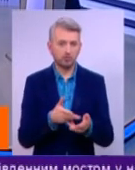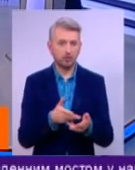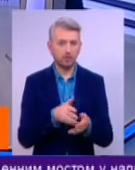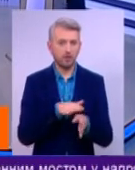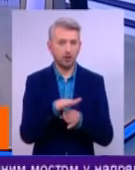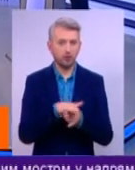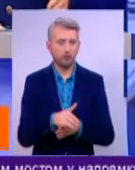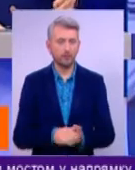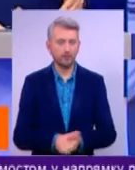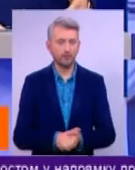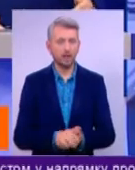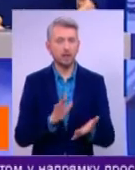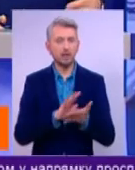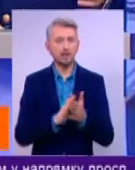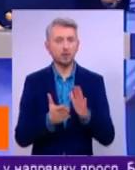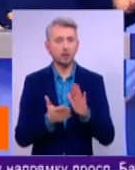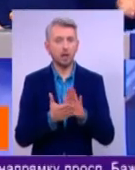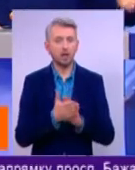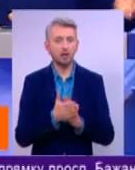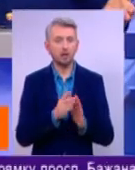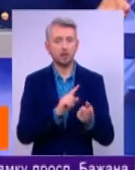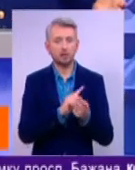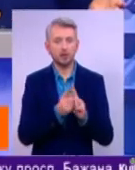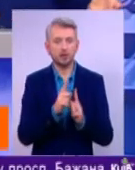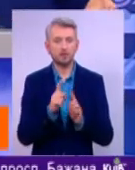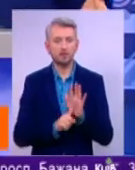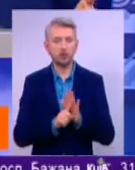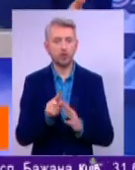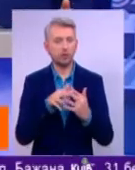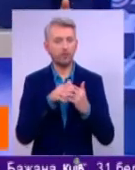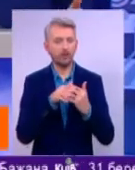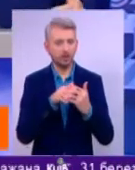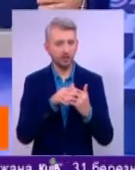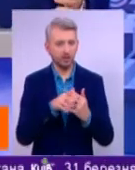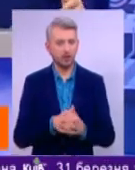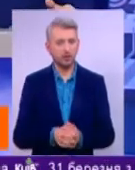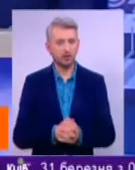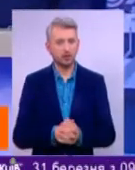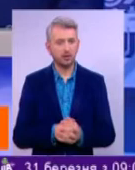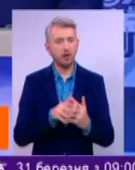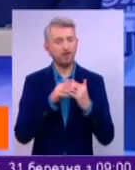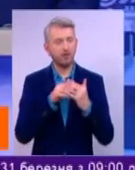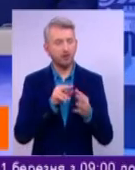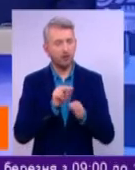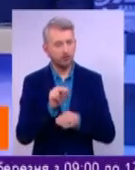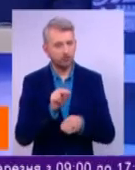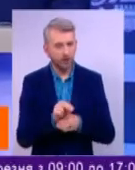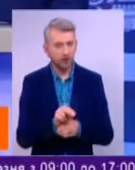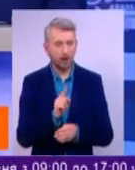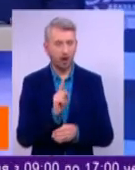реалізовувати. Ситуація змінилась з початком війни. Війна вчить.